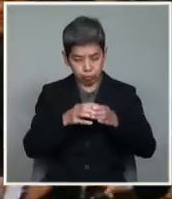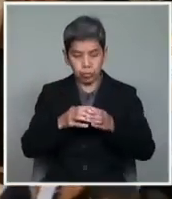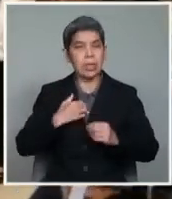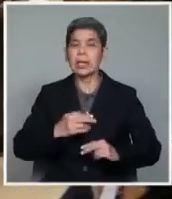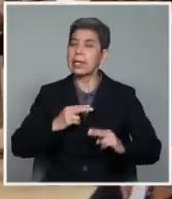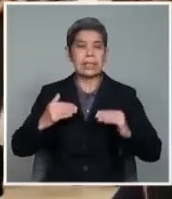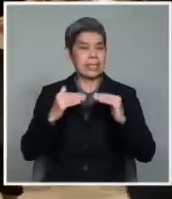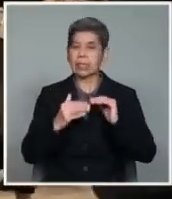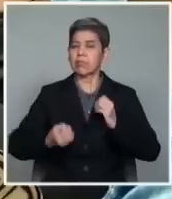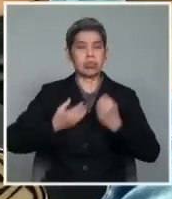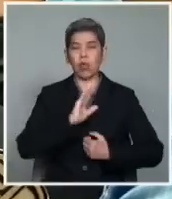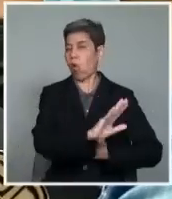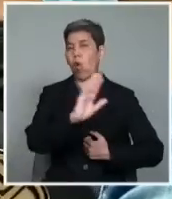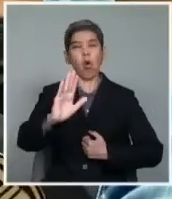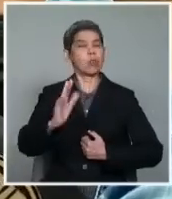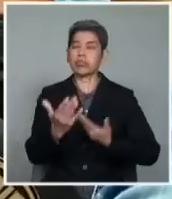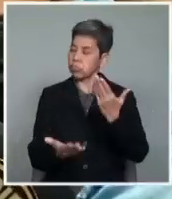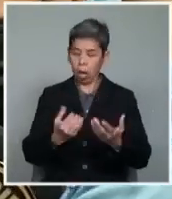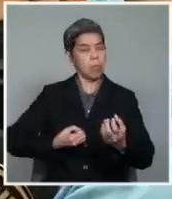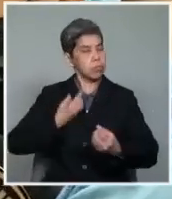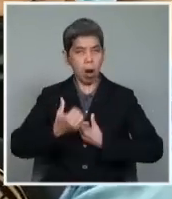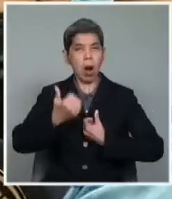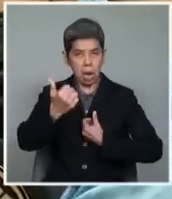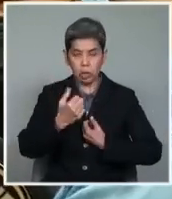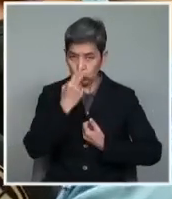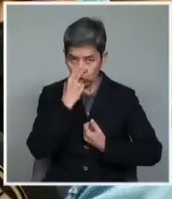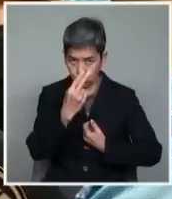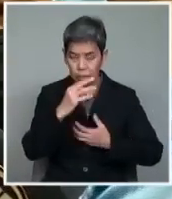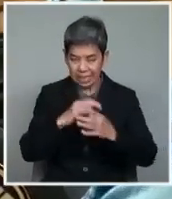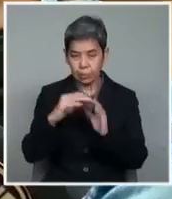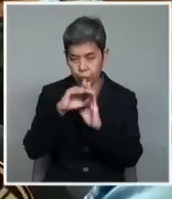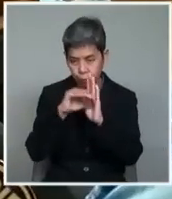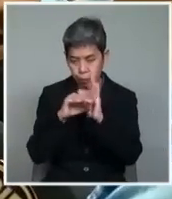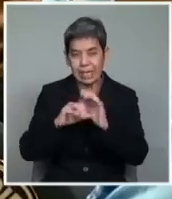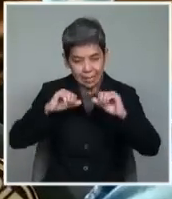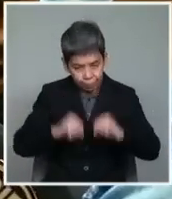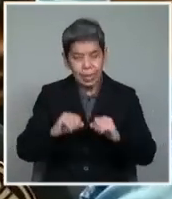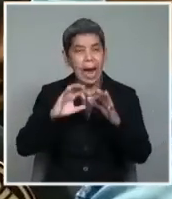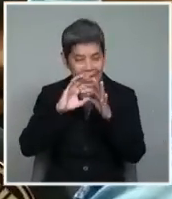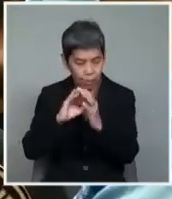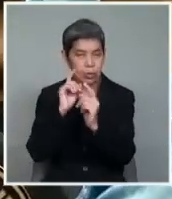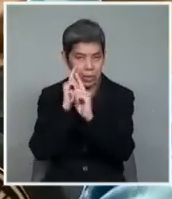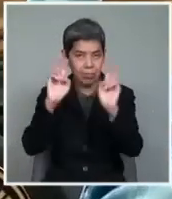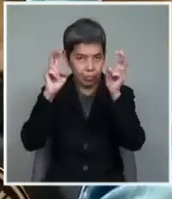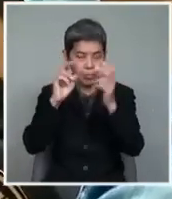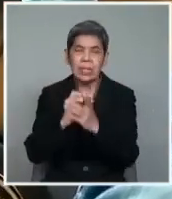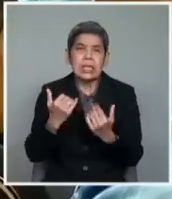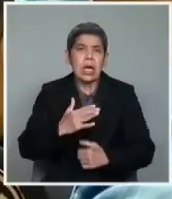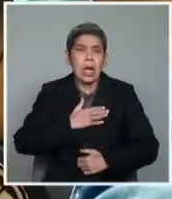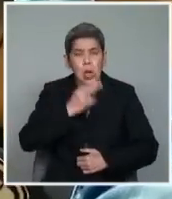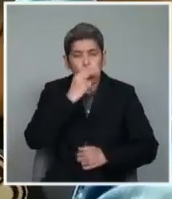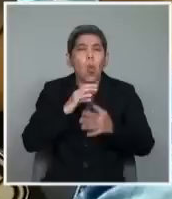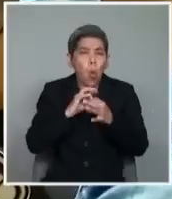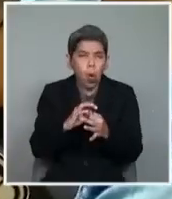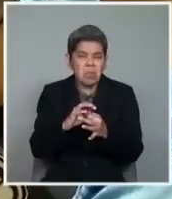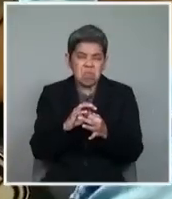อกสิทธิ์ในการแสดงความคิดเห็นอย่างเต็มที่แต่ต้องอยู่ภายใต้กรอบของญัตติที่เกี่ยวข้องพร้อมยอมรับนะคะว่าเป็นห่ว